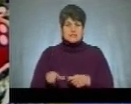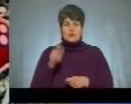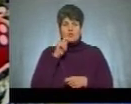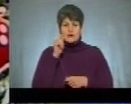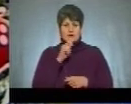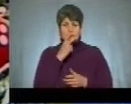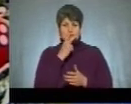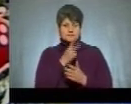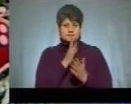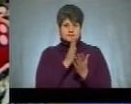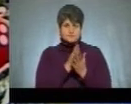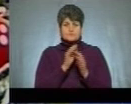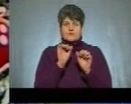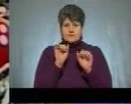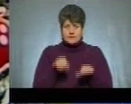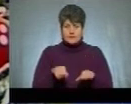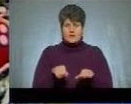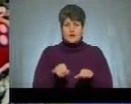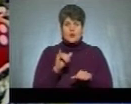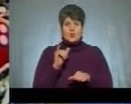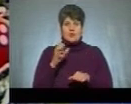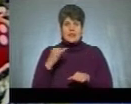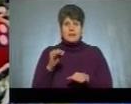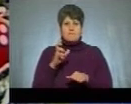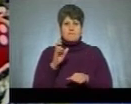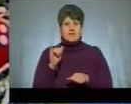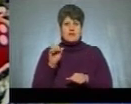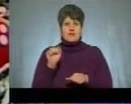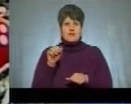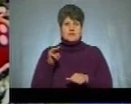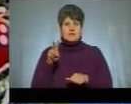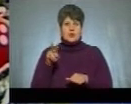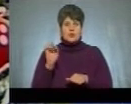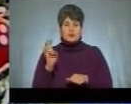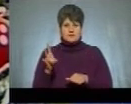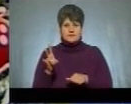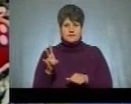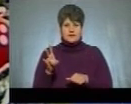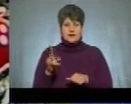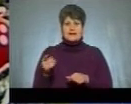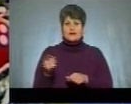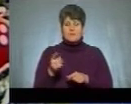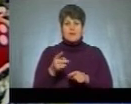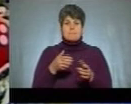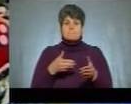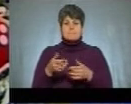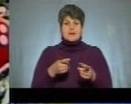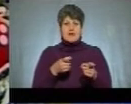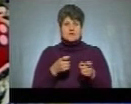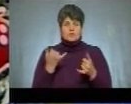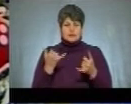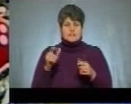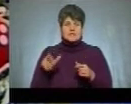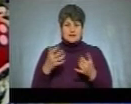пряму трансляцію змагань ви зможете на UA Біатлон. І тернопільські біатлоністи, які зараз беруть участь у Кубку